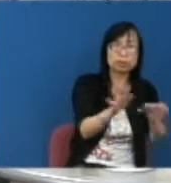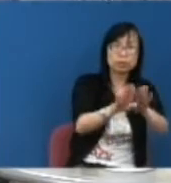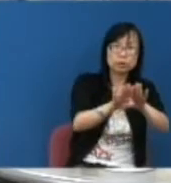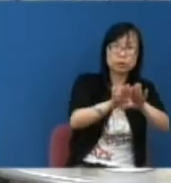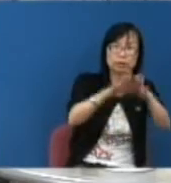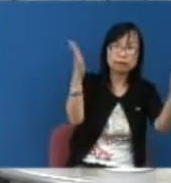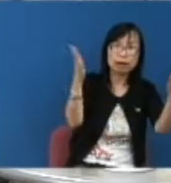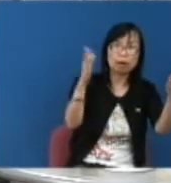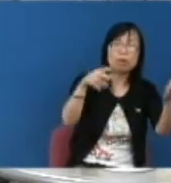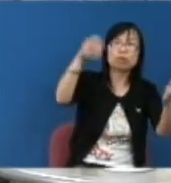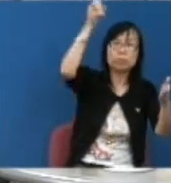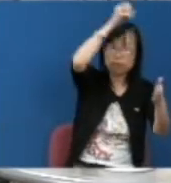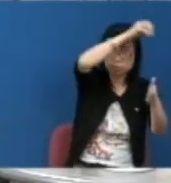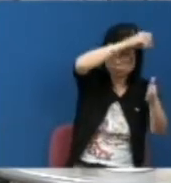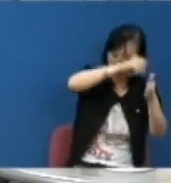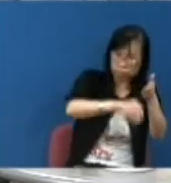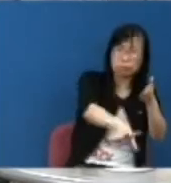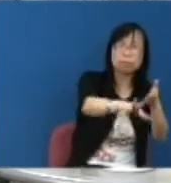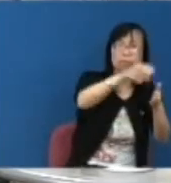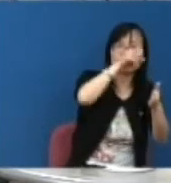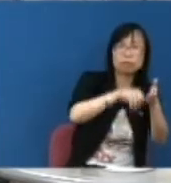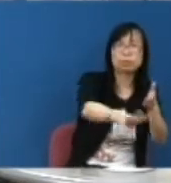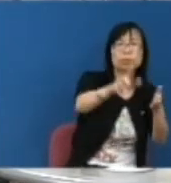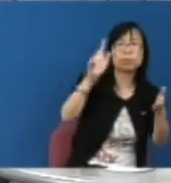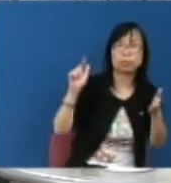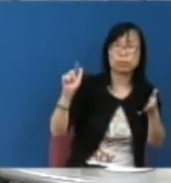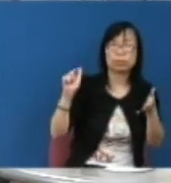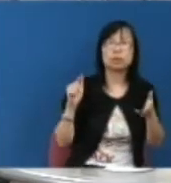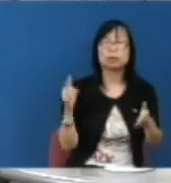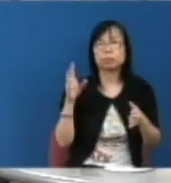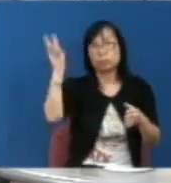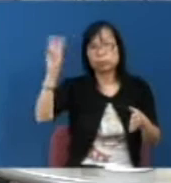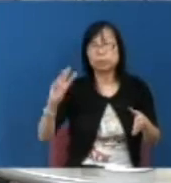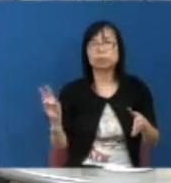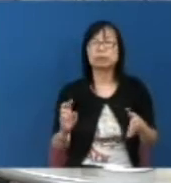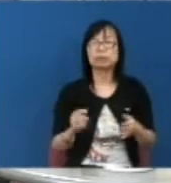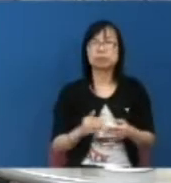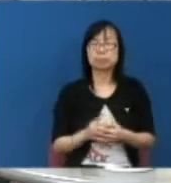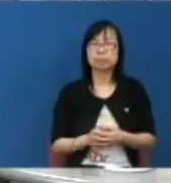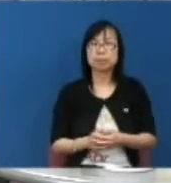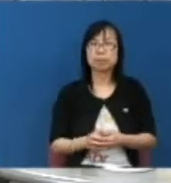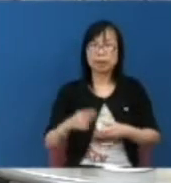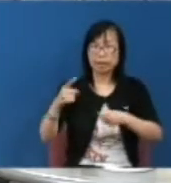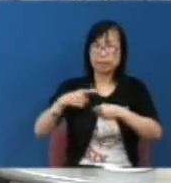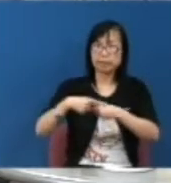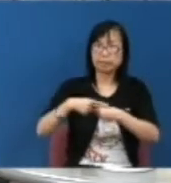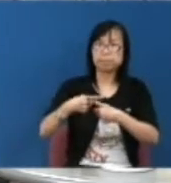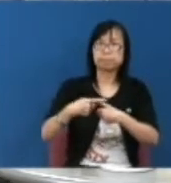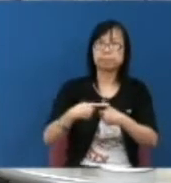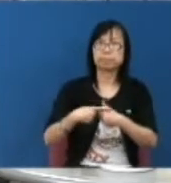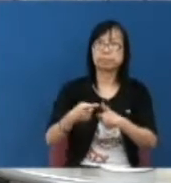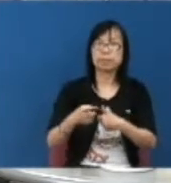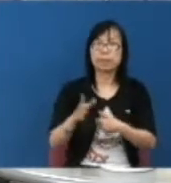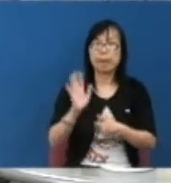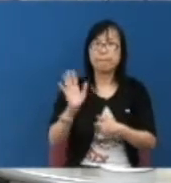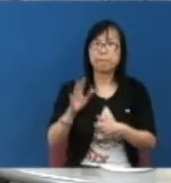出去一般嘅沙井。 嗯， 係咯， 係啦，做翻一般嘅污水處理。 嗯， 係啦。咁樣呢個就係、是、第一係 feasible 啦，第二就